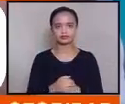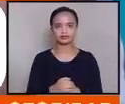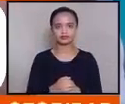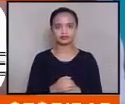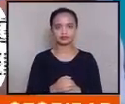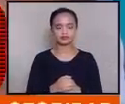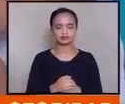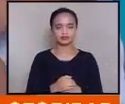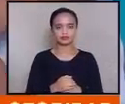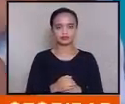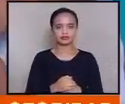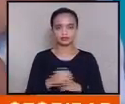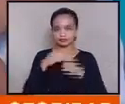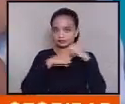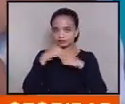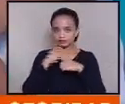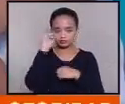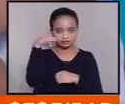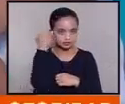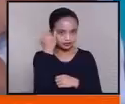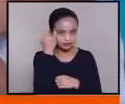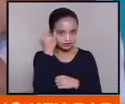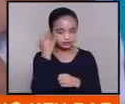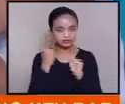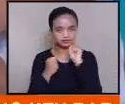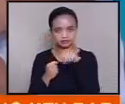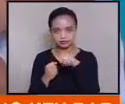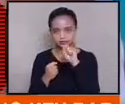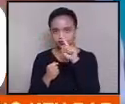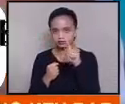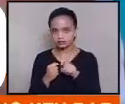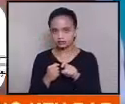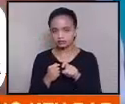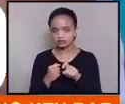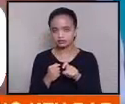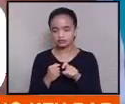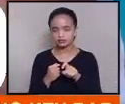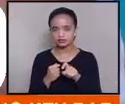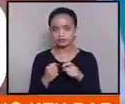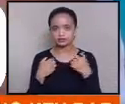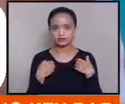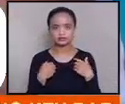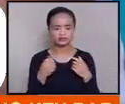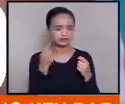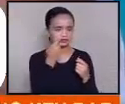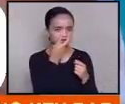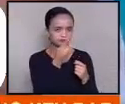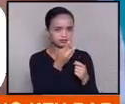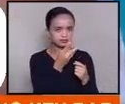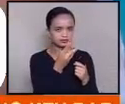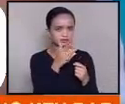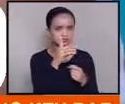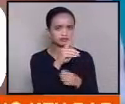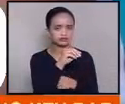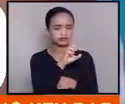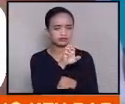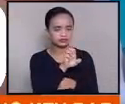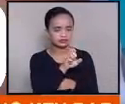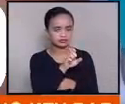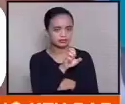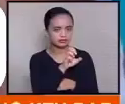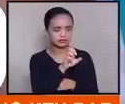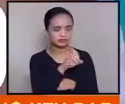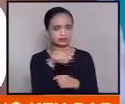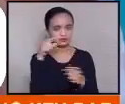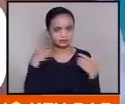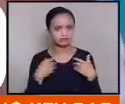Okay. Engineer Joseph. Yes po, yes po. Sir, doon na lang tayo magkita-kita sa DOLE. At doon na